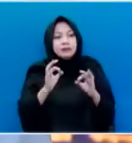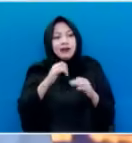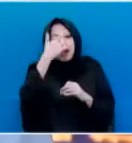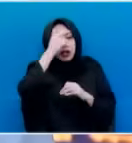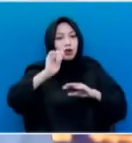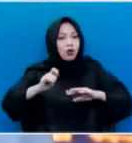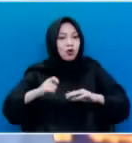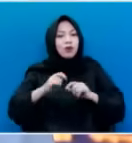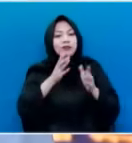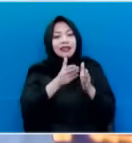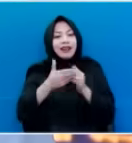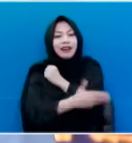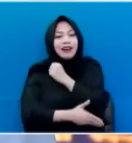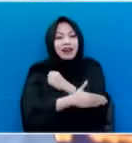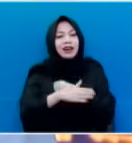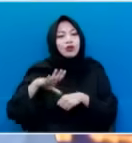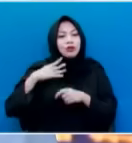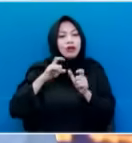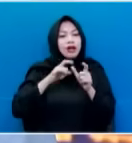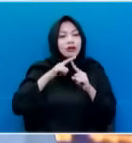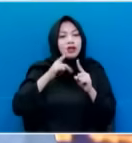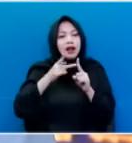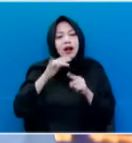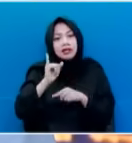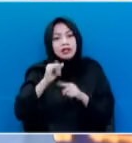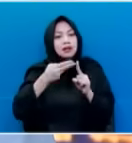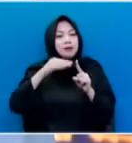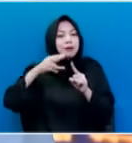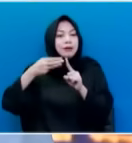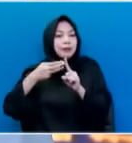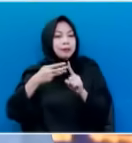tata negara, sekaligus juga dosen STHI Jentera. Mbak Bibip, selamat malam. Terima kasih.